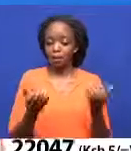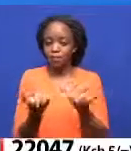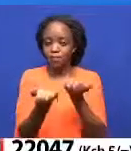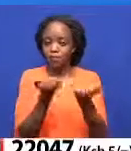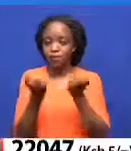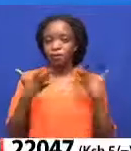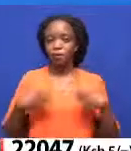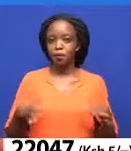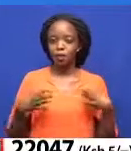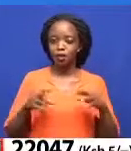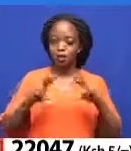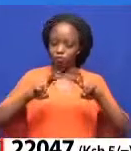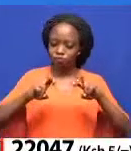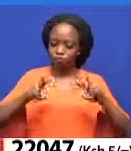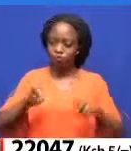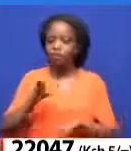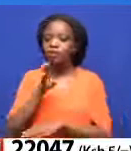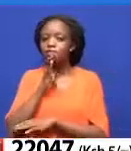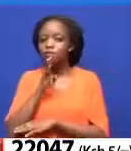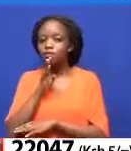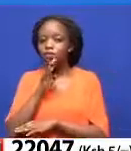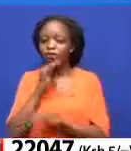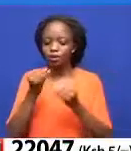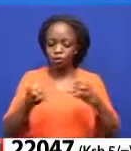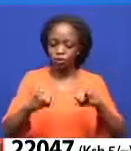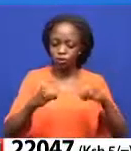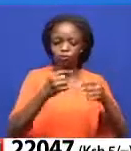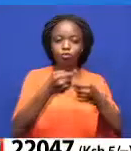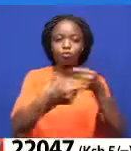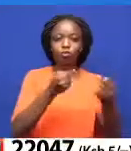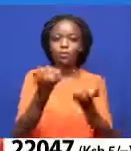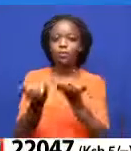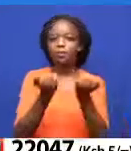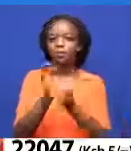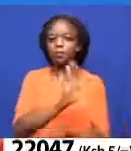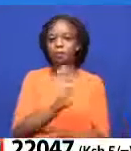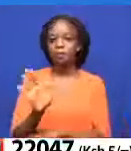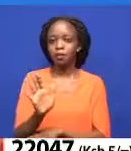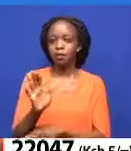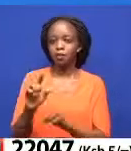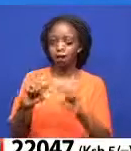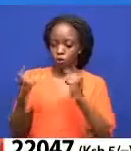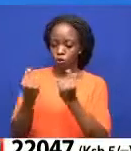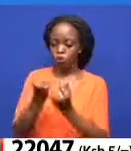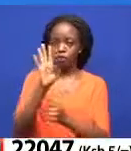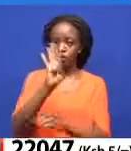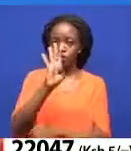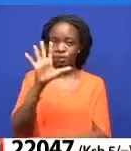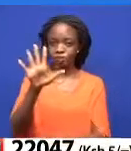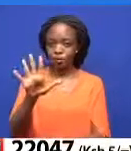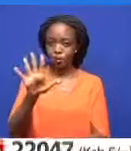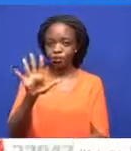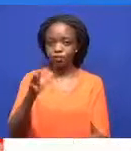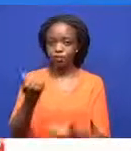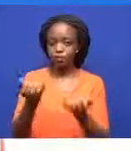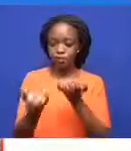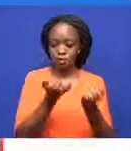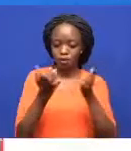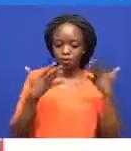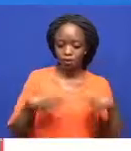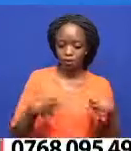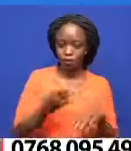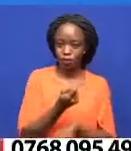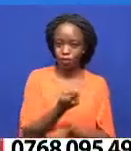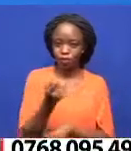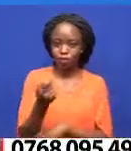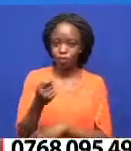biashara wakitafuta mikopo angalau kuendeleza biashara zao. Makundi 45 ya wafanyi biashara wadogo